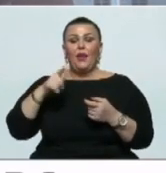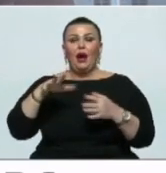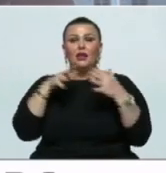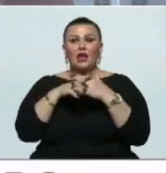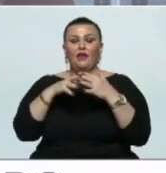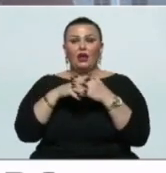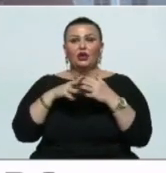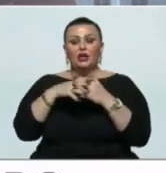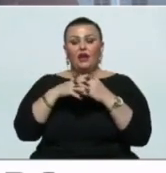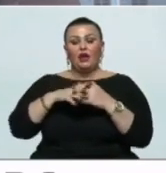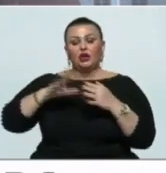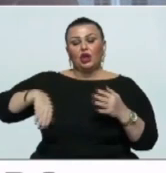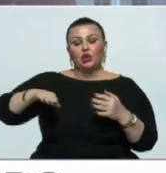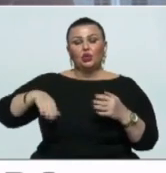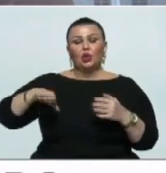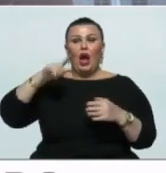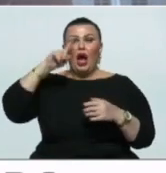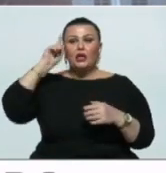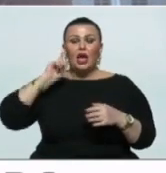ve savaştan sonra da